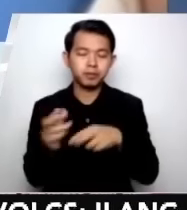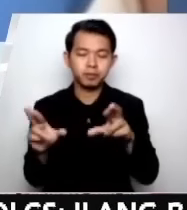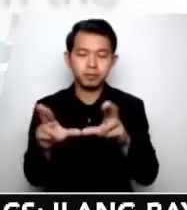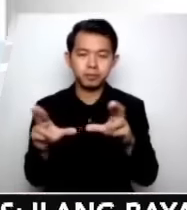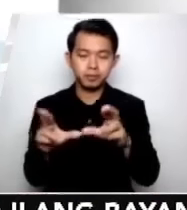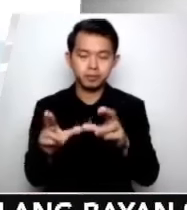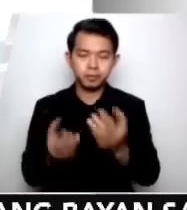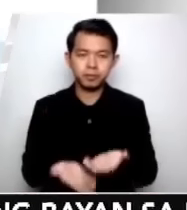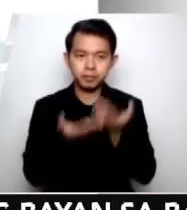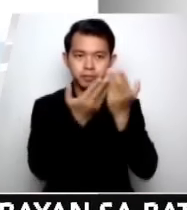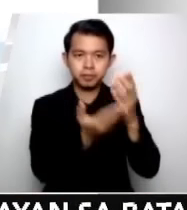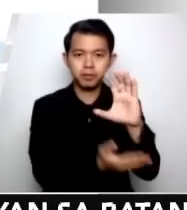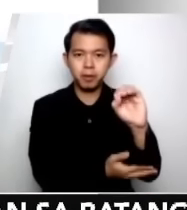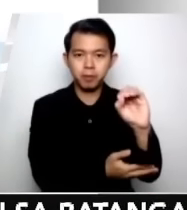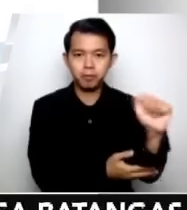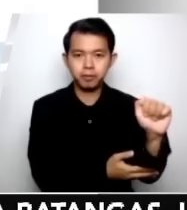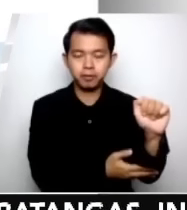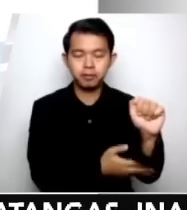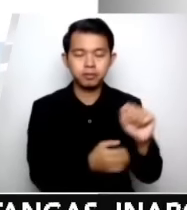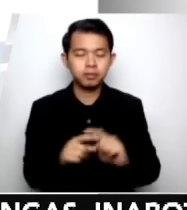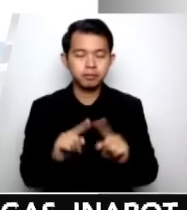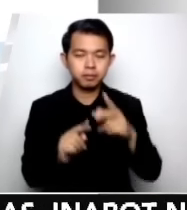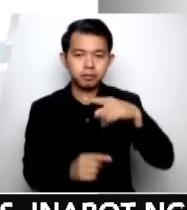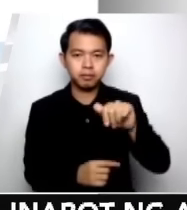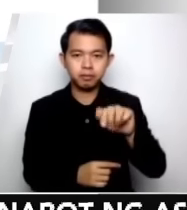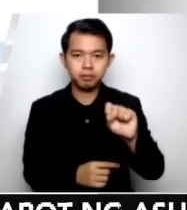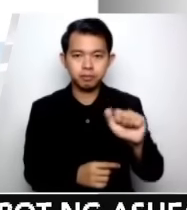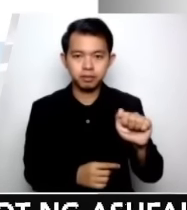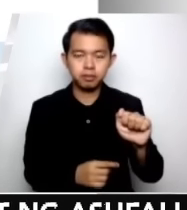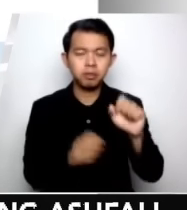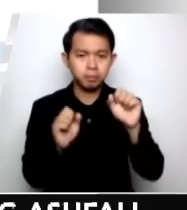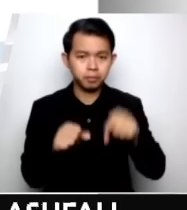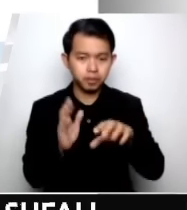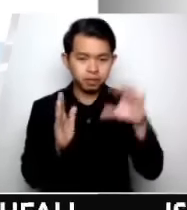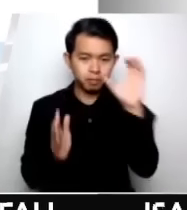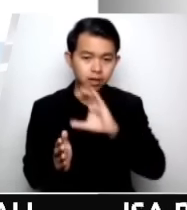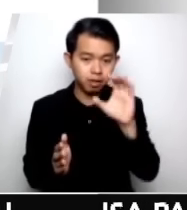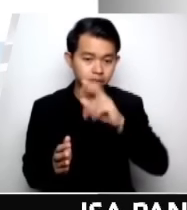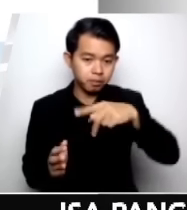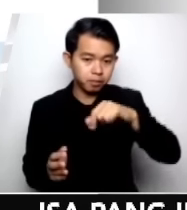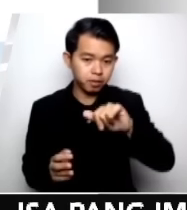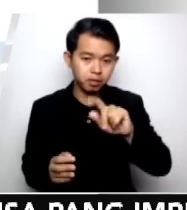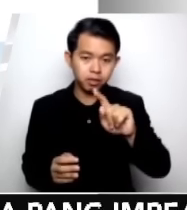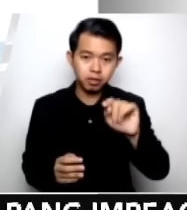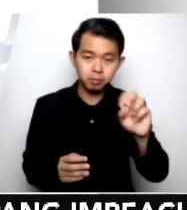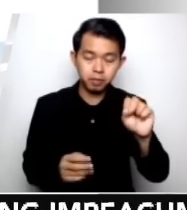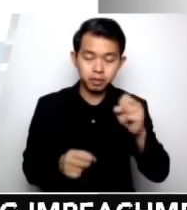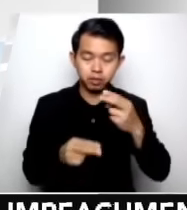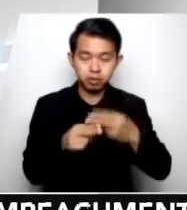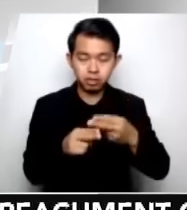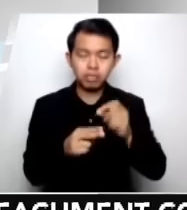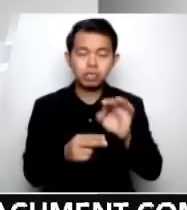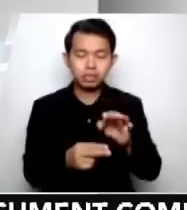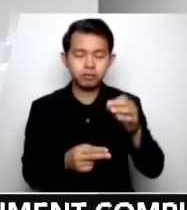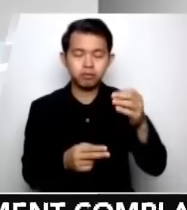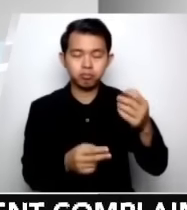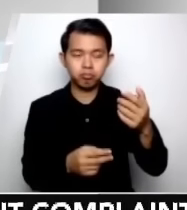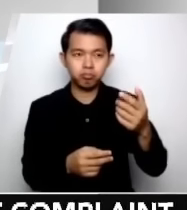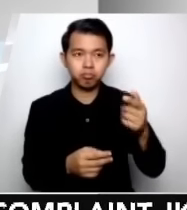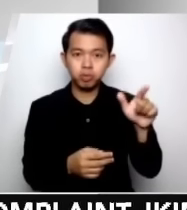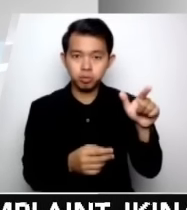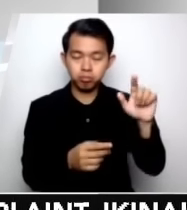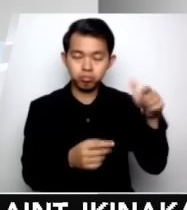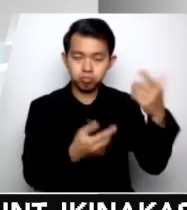Audit. Sabi ng PSA, pwede nilang hanapin si Piatos kung makapagbibigay ang House Committee on Good Government ng karagdagang